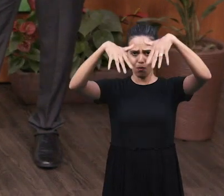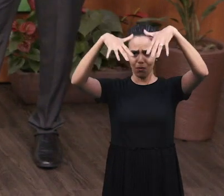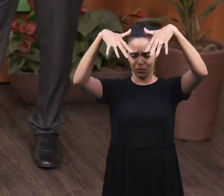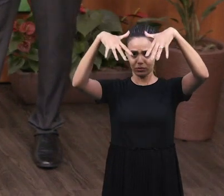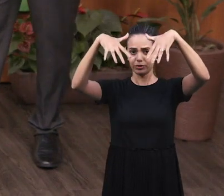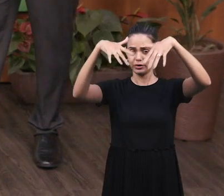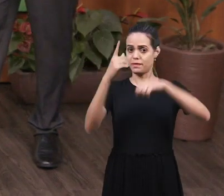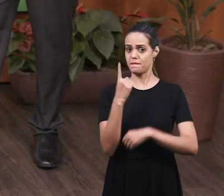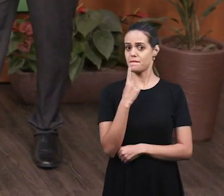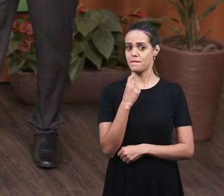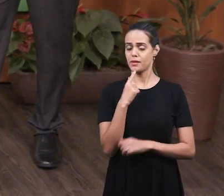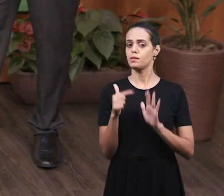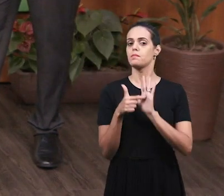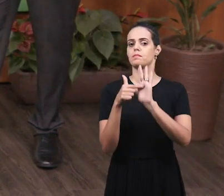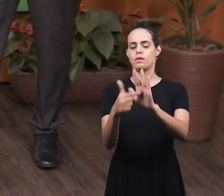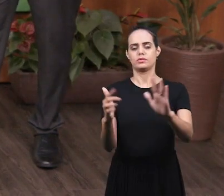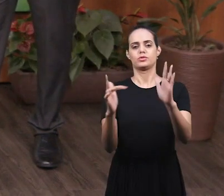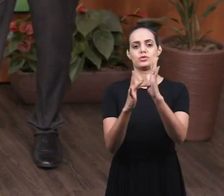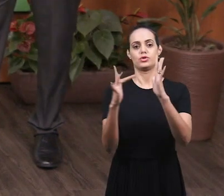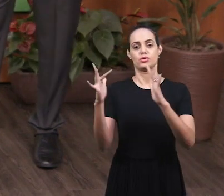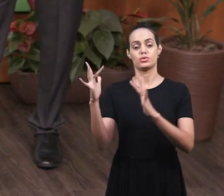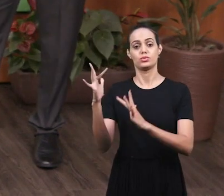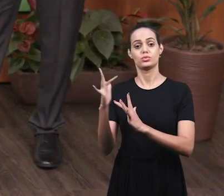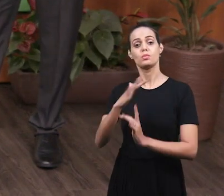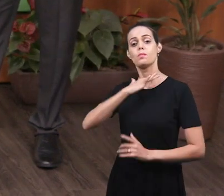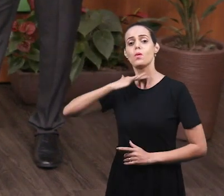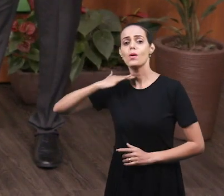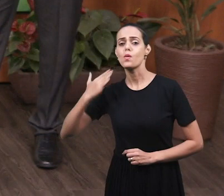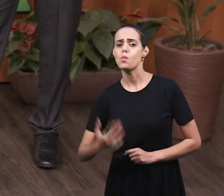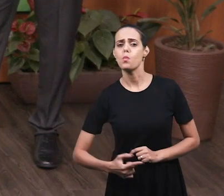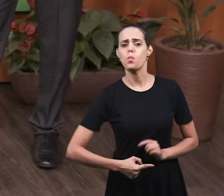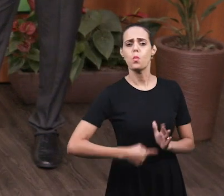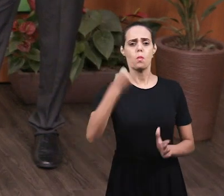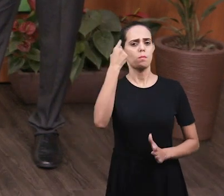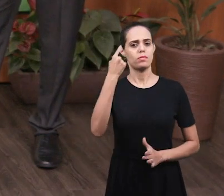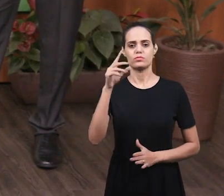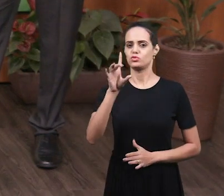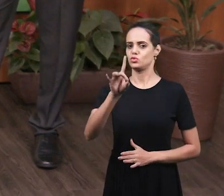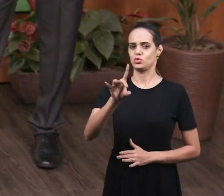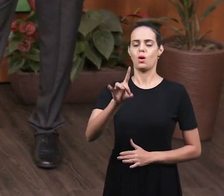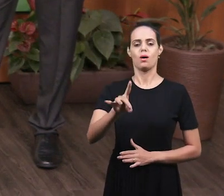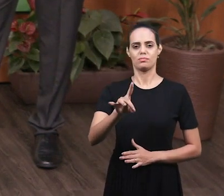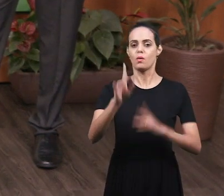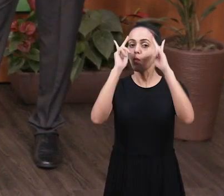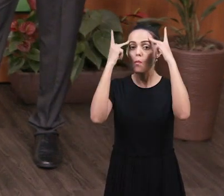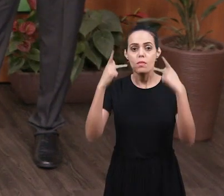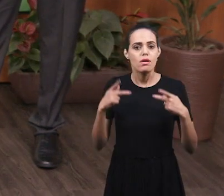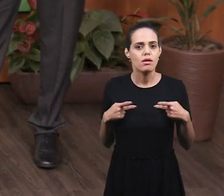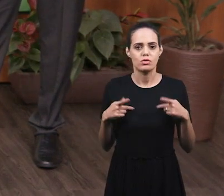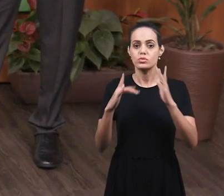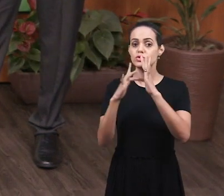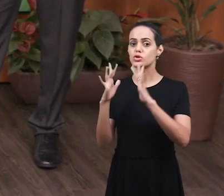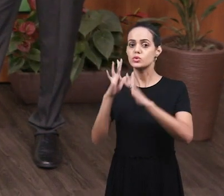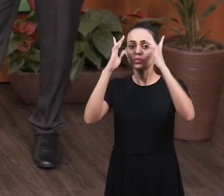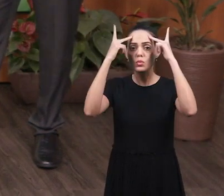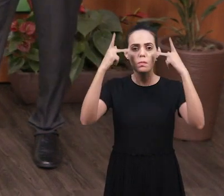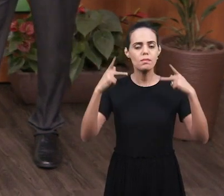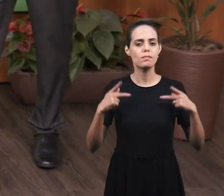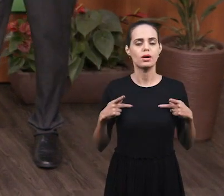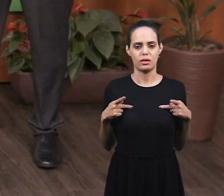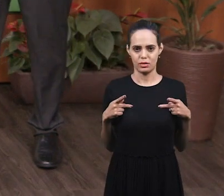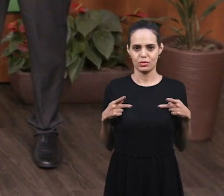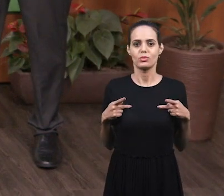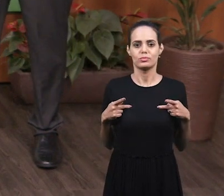Ce rideau cramoisi parle que le Seigneur Jésus est mort une seule fois par tous, et pour tous. Il